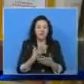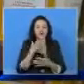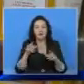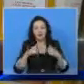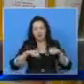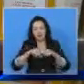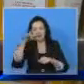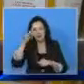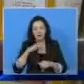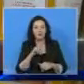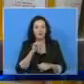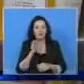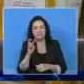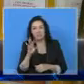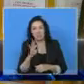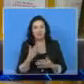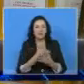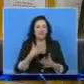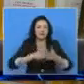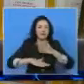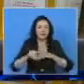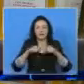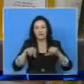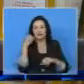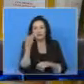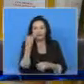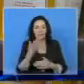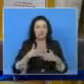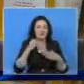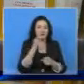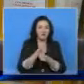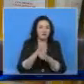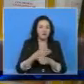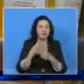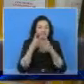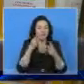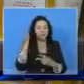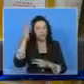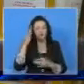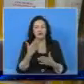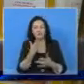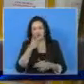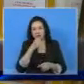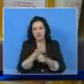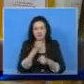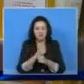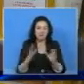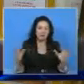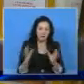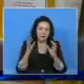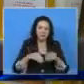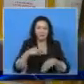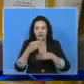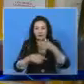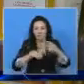над комиссии Казахстана по делам ЮНЕСКО и отрадно что комиссию заинтересовали мои работы то что я вижу смысл своей деятельности основа которой сохранение